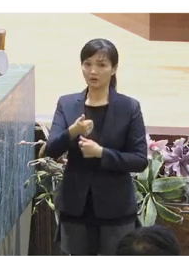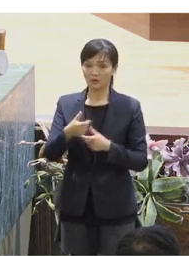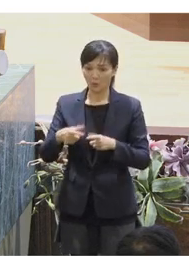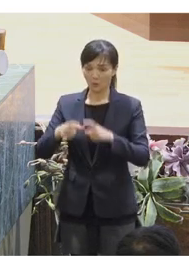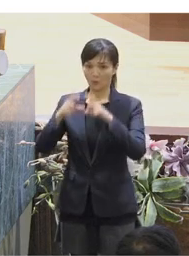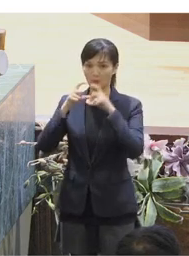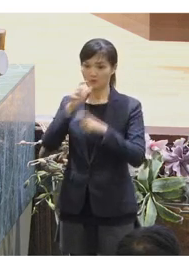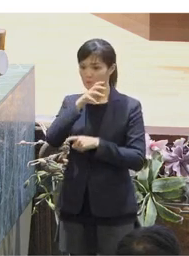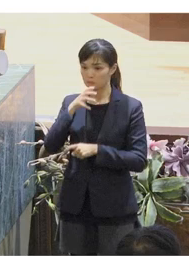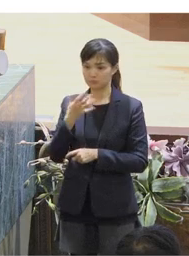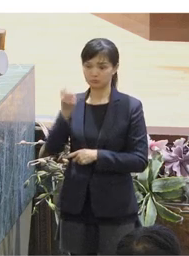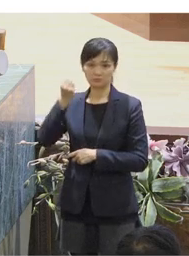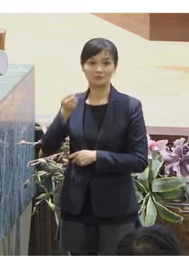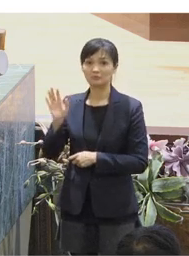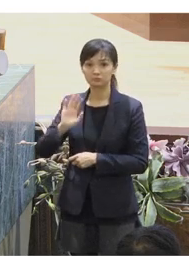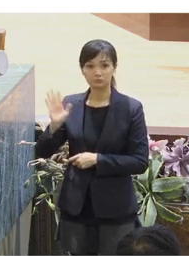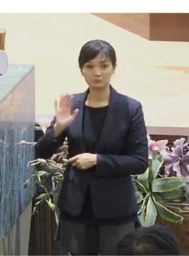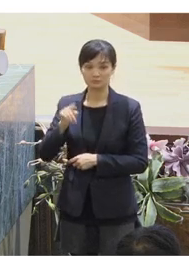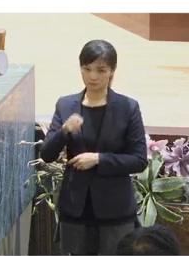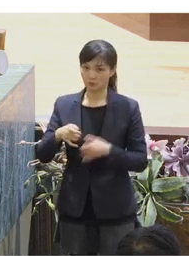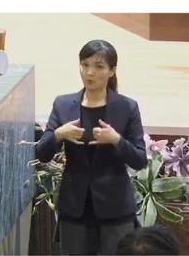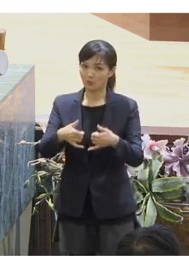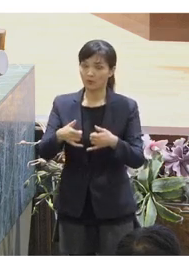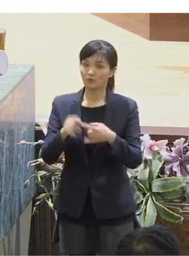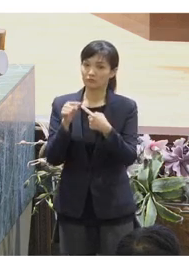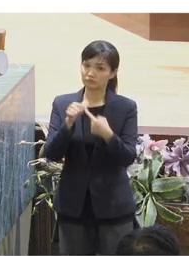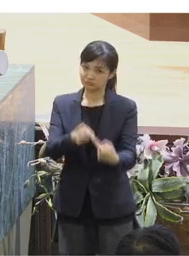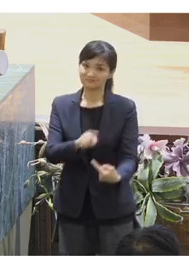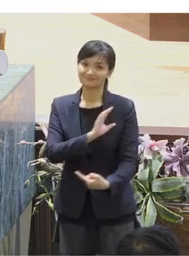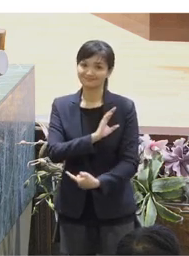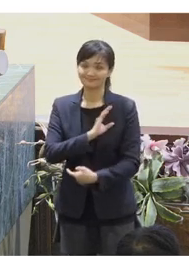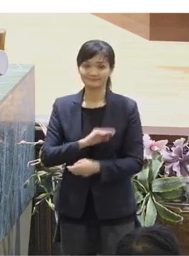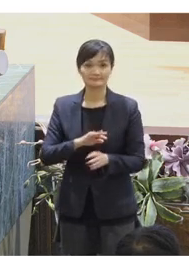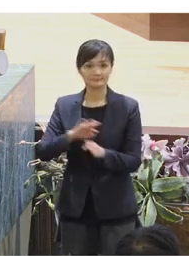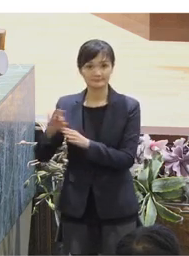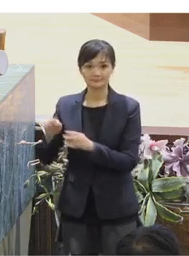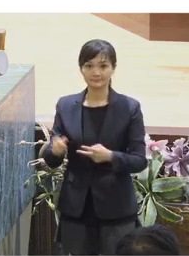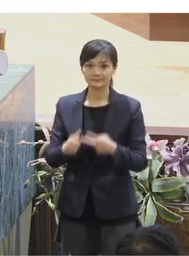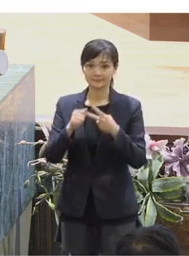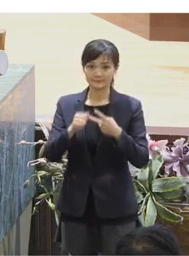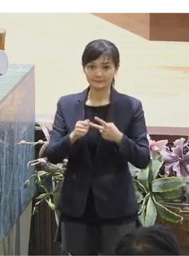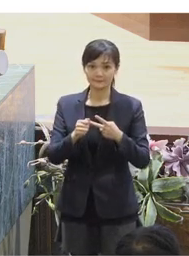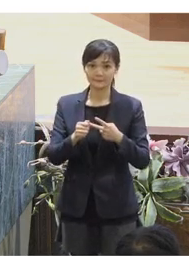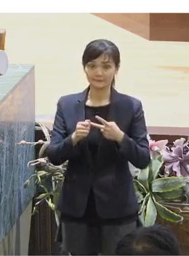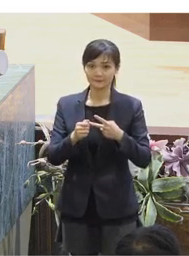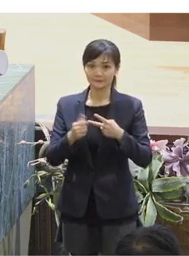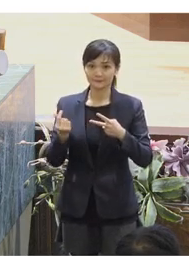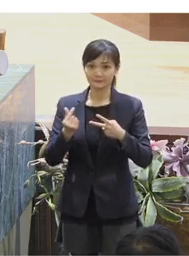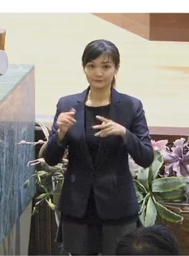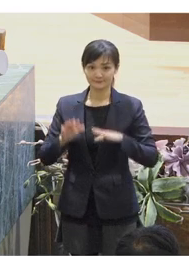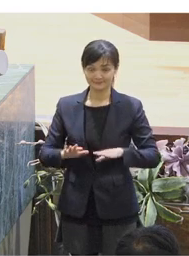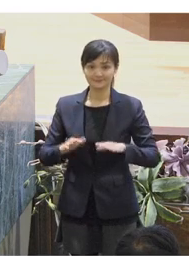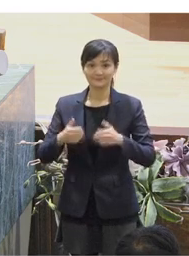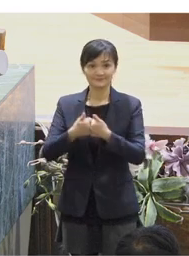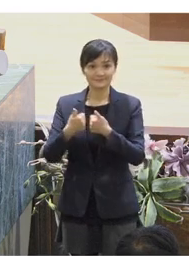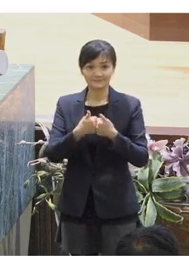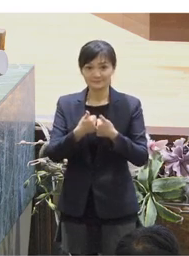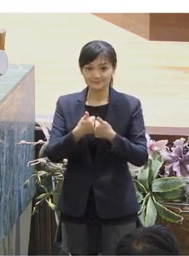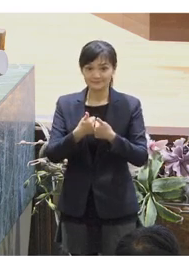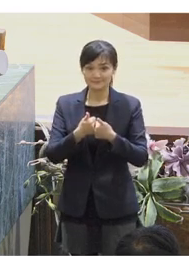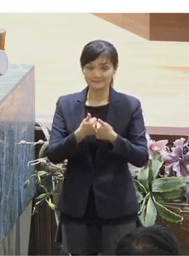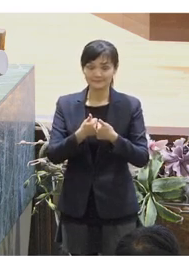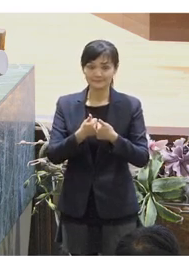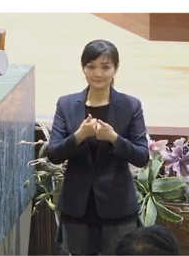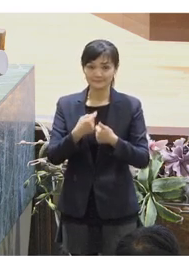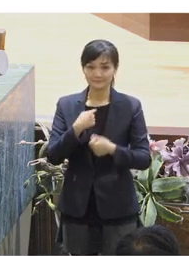状况，所以这个的正当性有保持了。那第二个是说像我们在这次 GDP Summit 有看到的，就是